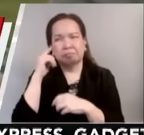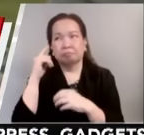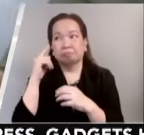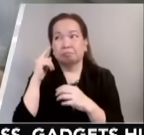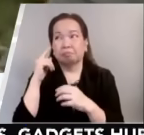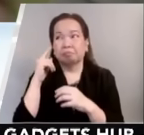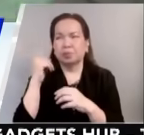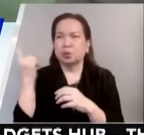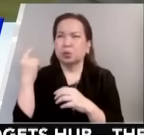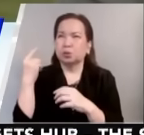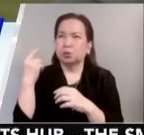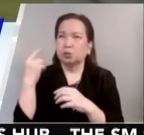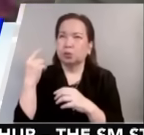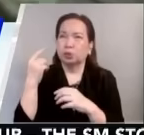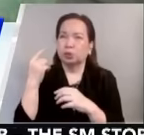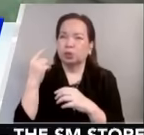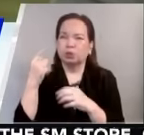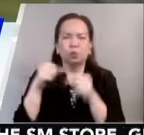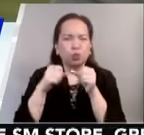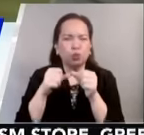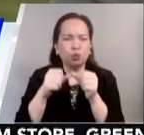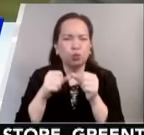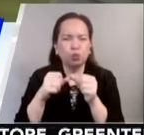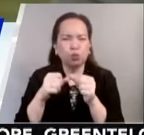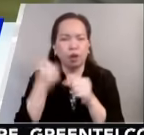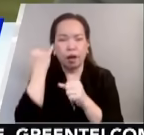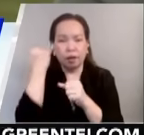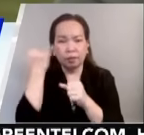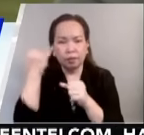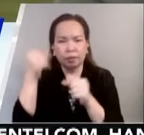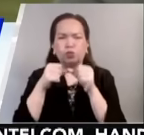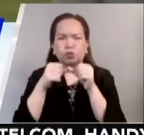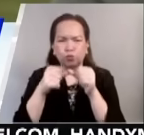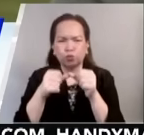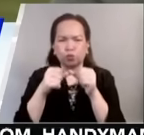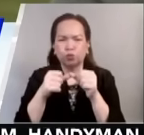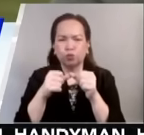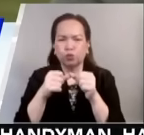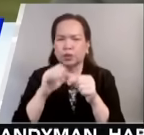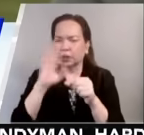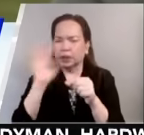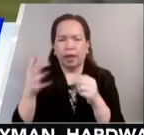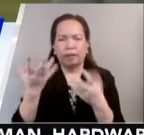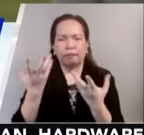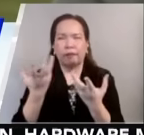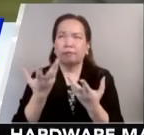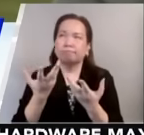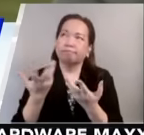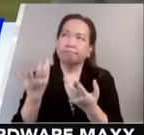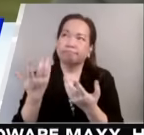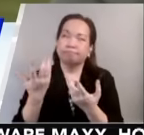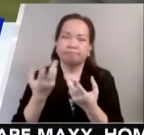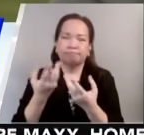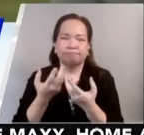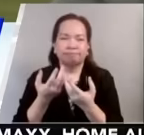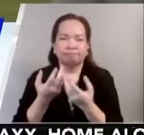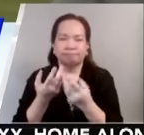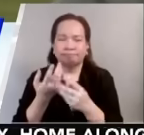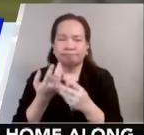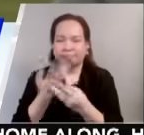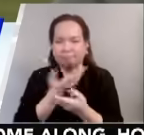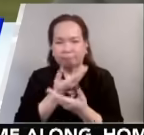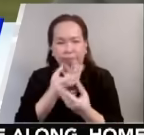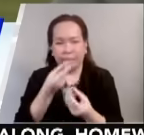yung mga ideals na na na isinabuhay niya noon relevant pa rin hanggang ngayon yung pagmamahal sa bayan